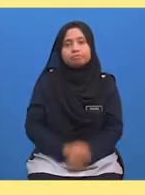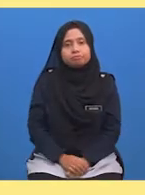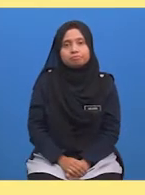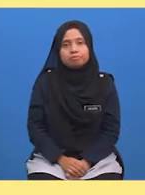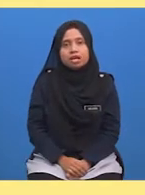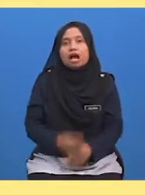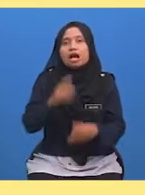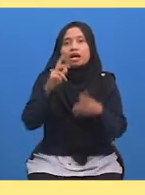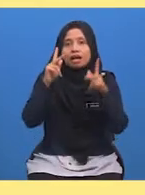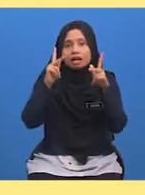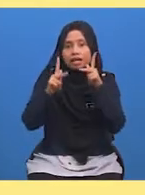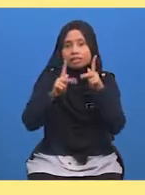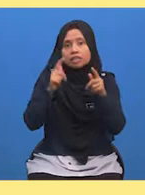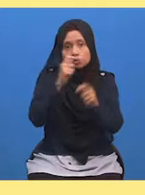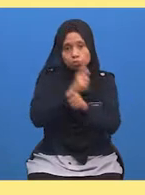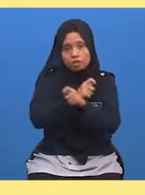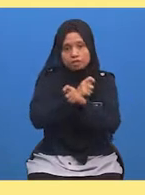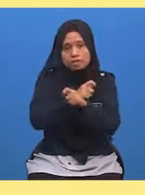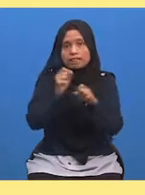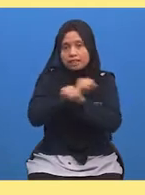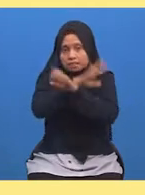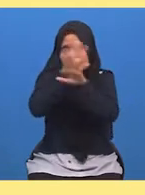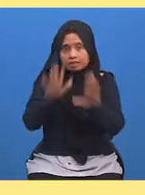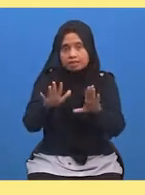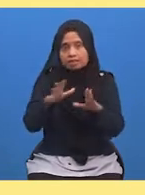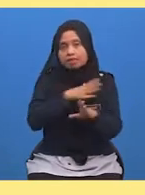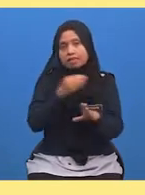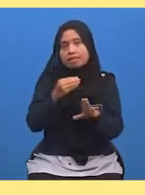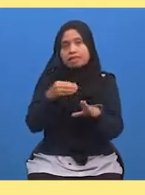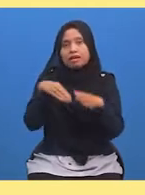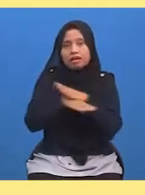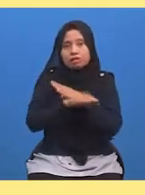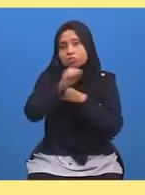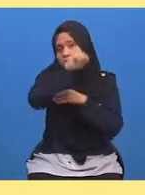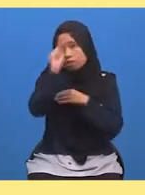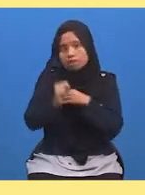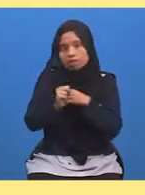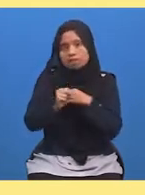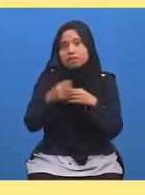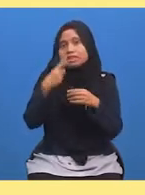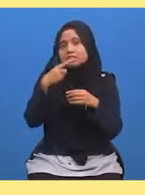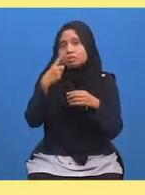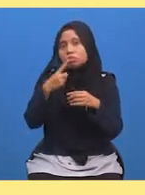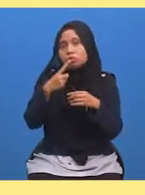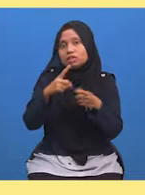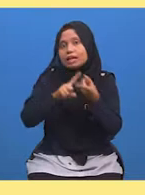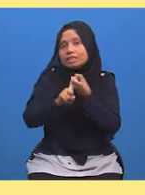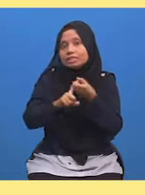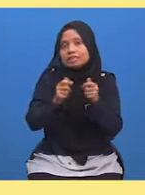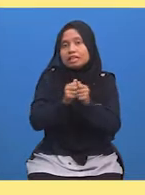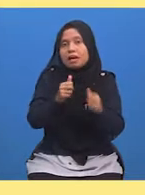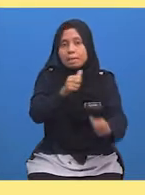Kata tugas soalan adalah terangkan dan di dalam soalan disebut berkaitan